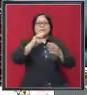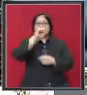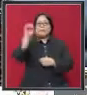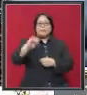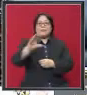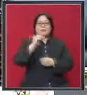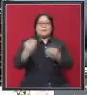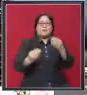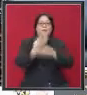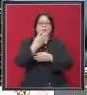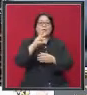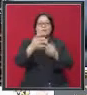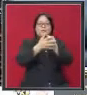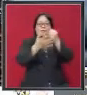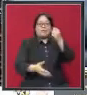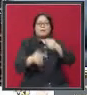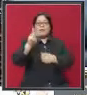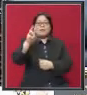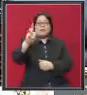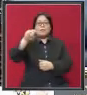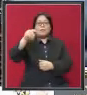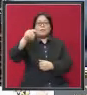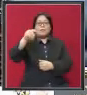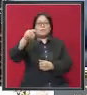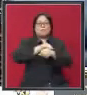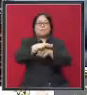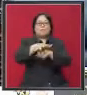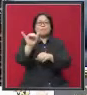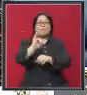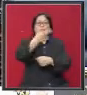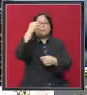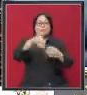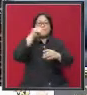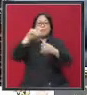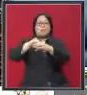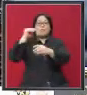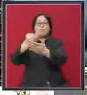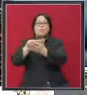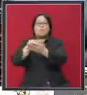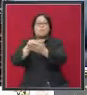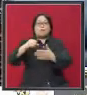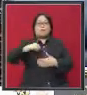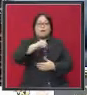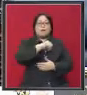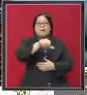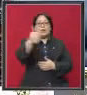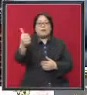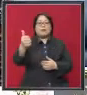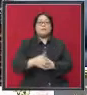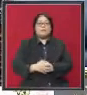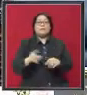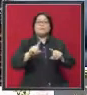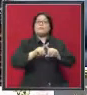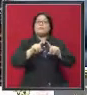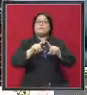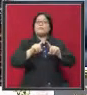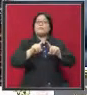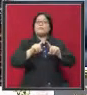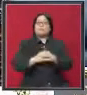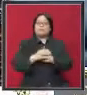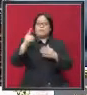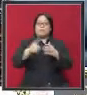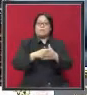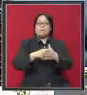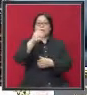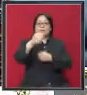dan pertubuhan dana KWSP mereka akan terjejas disebabkan oleh pengeluaran besar-besaran oleh ahli-ahli lain. Namun,